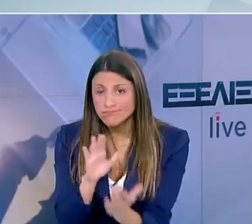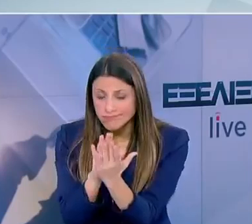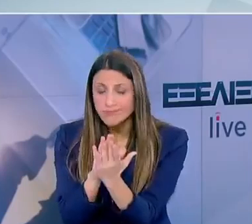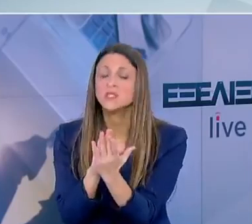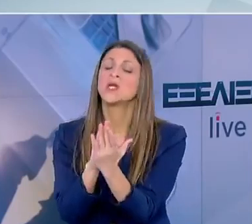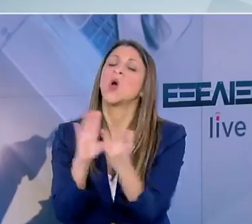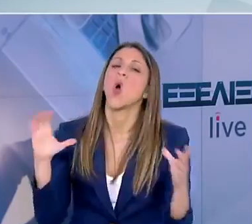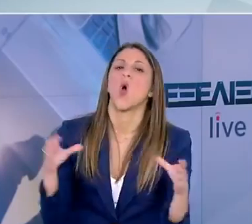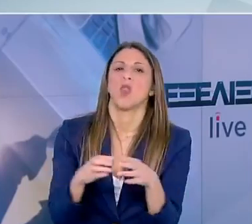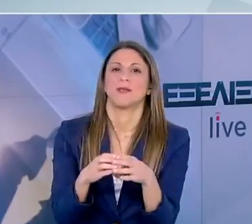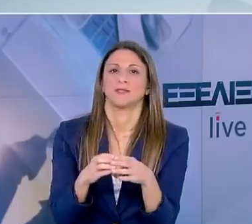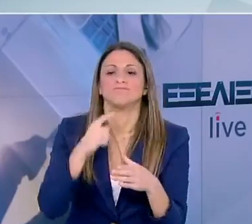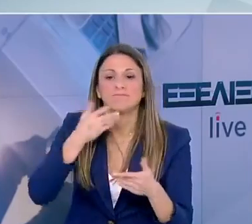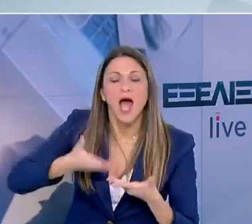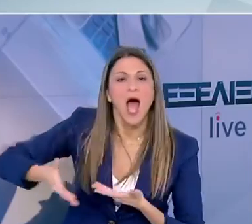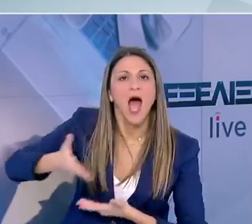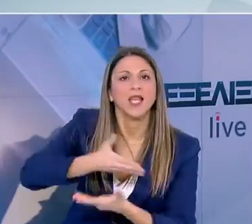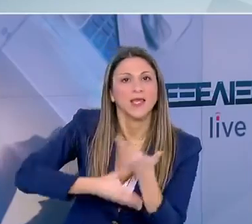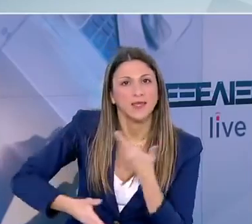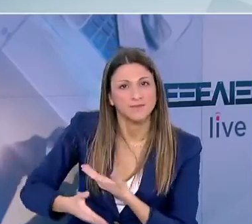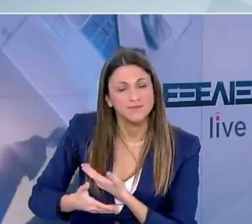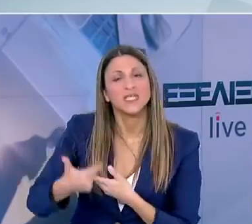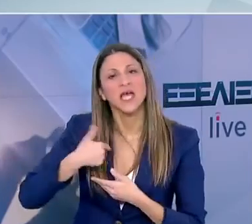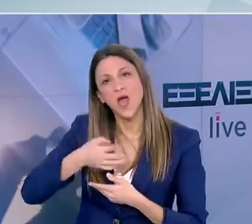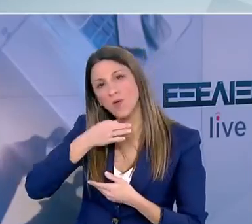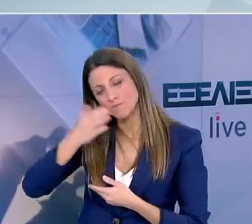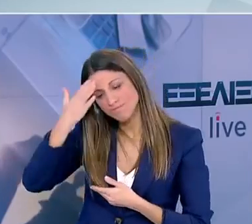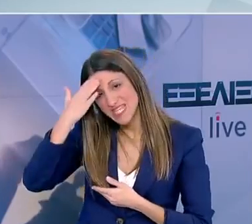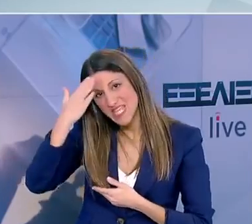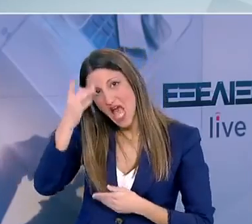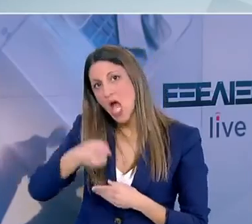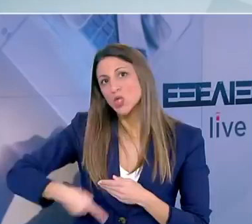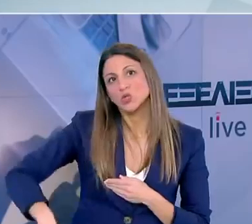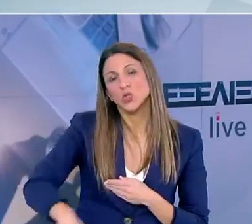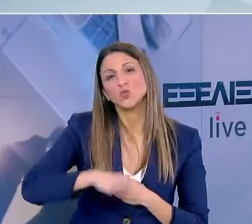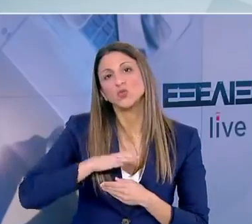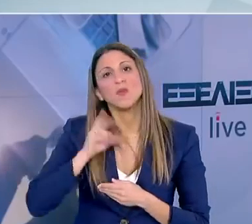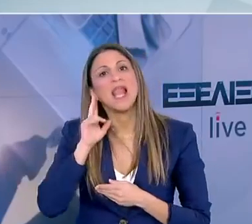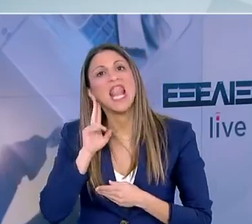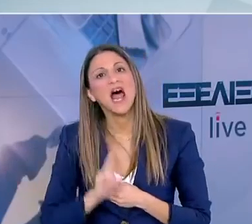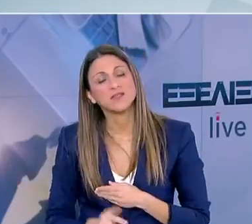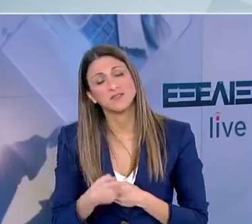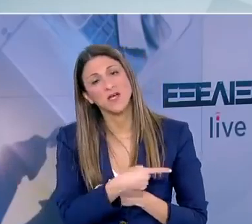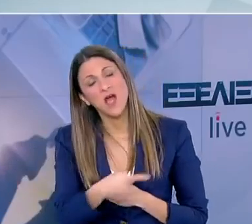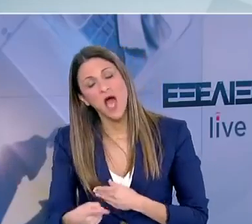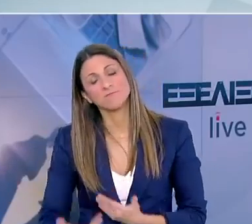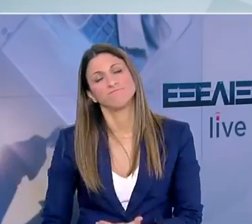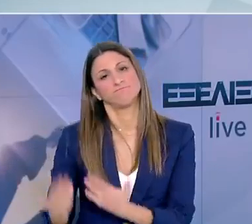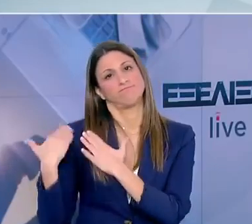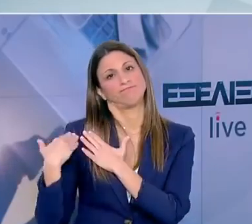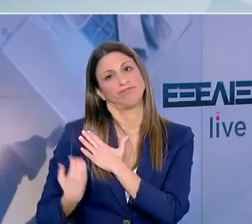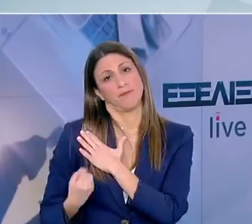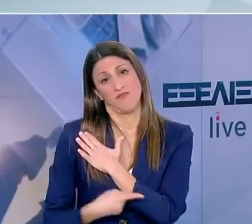χαιρετώ τους συμπολίτες μας στη Λάρισα που βρεθήκαμε μαζί αυτό το μεσημέρι για την υπεύθυνη στάση τους και θα τους παρακαλέσω